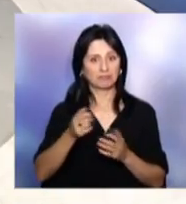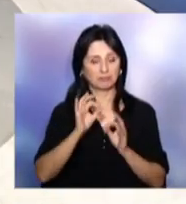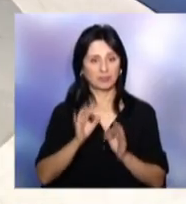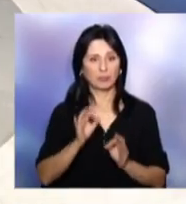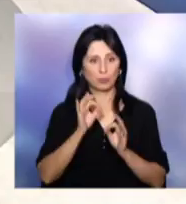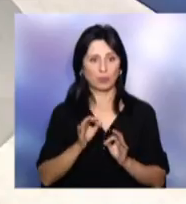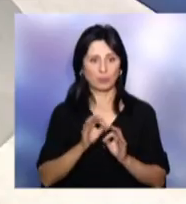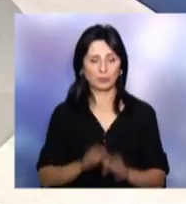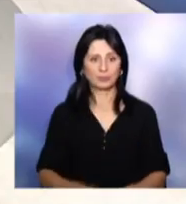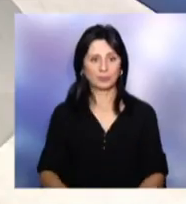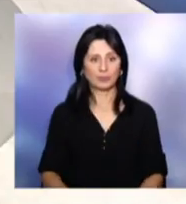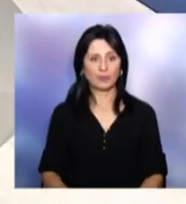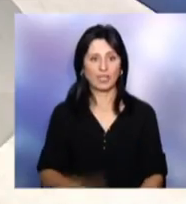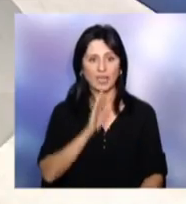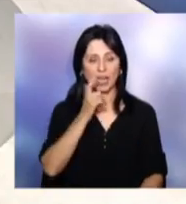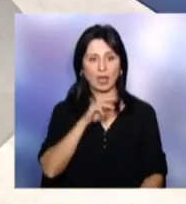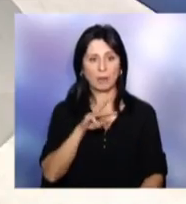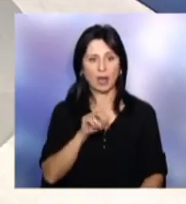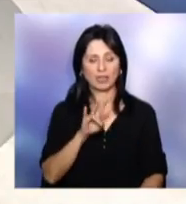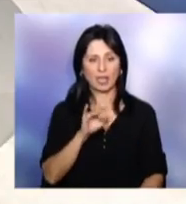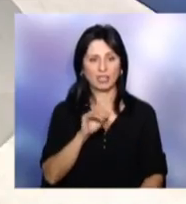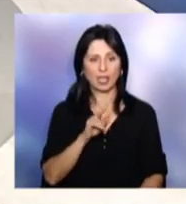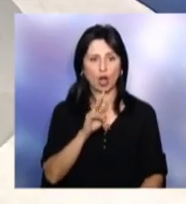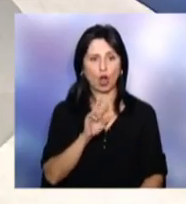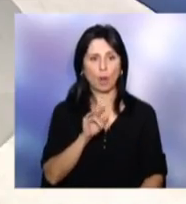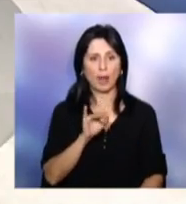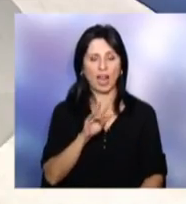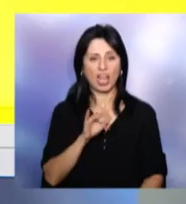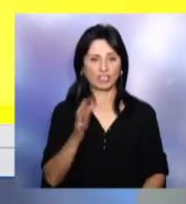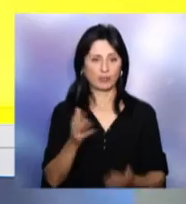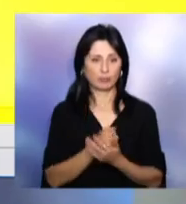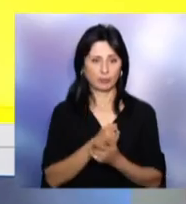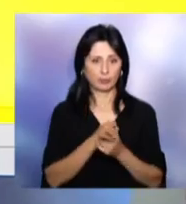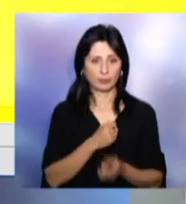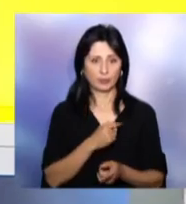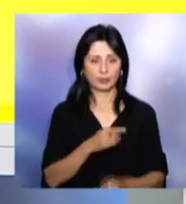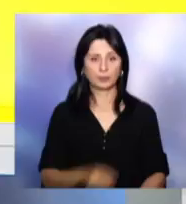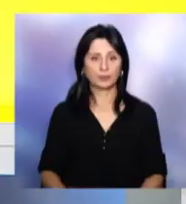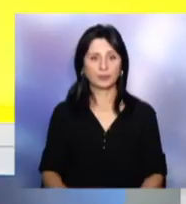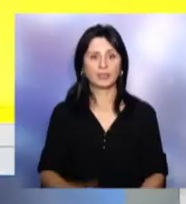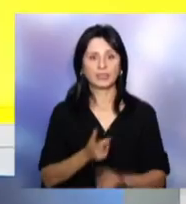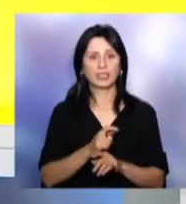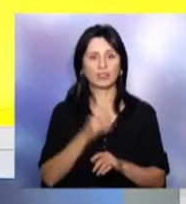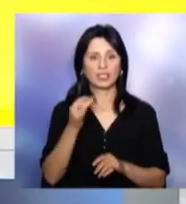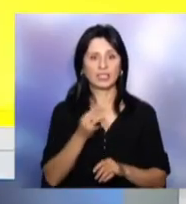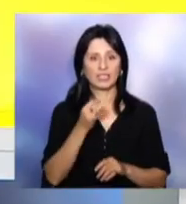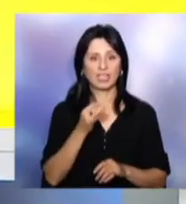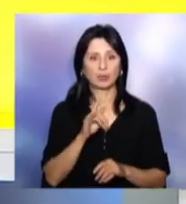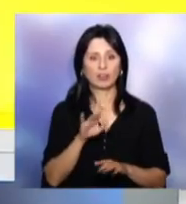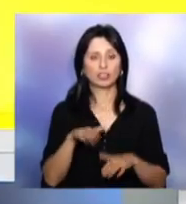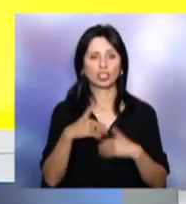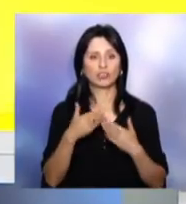ჩანს ყოველდღიურად ოჯახში. ქალბატონი მანანა კოპალეიშვილი არის ამჯერად გამარჯვებული და ძალიან საინტერესო რამ